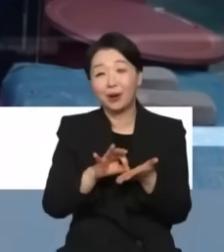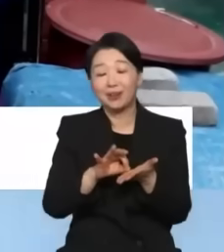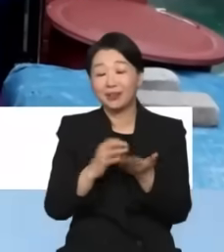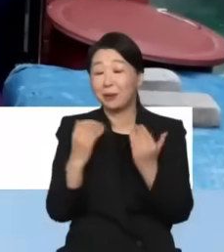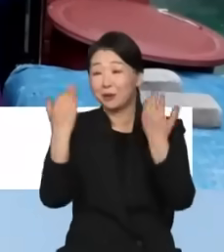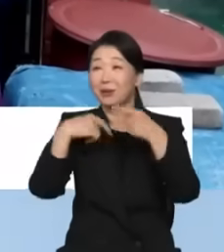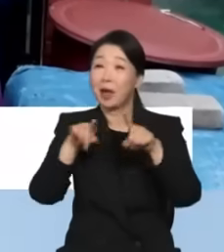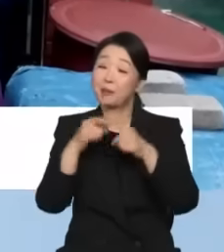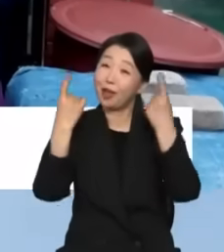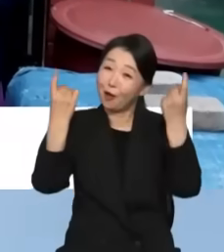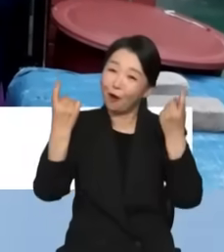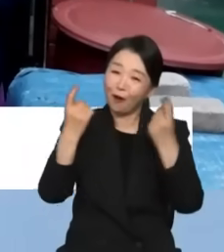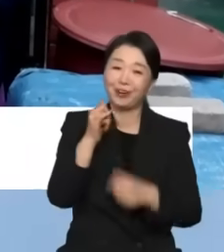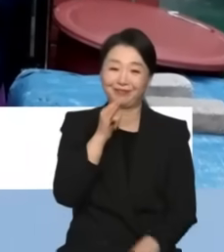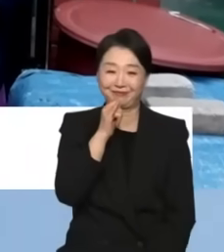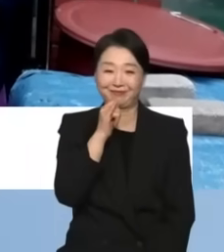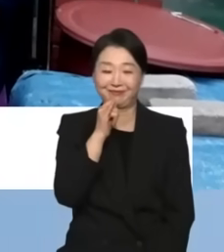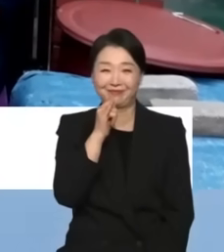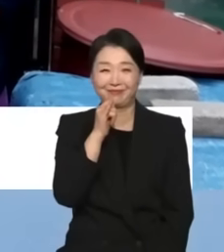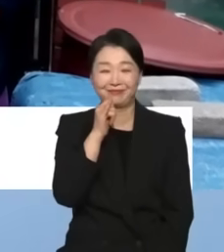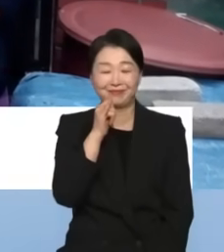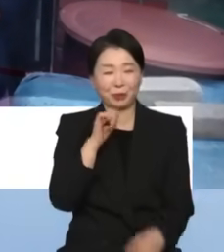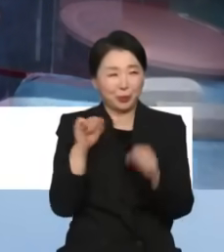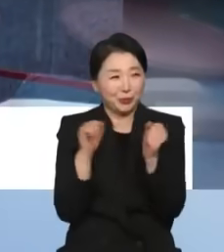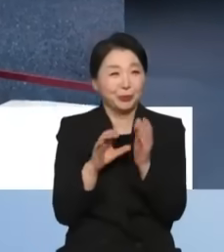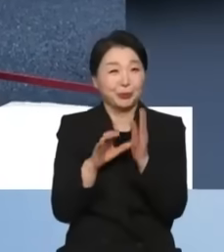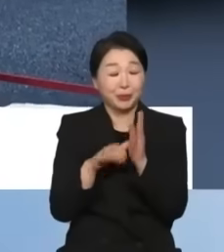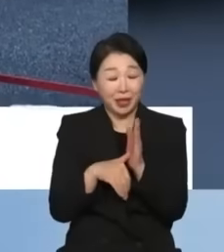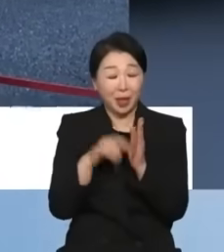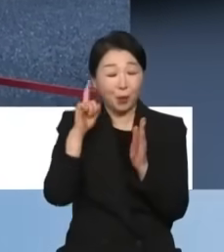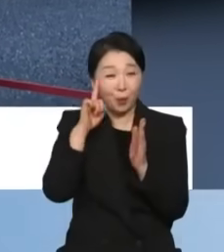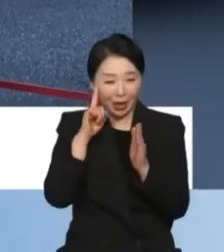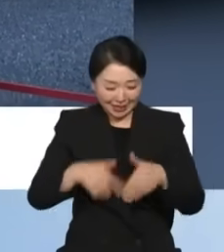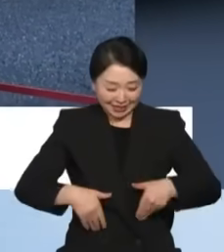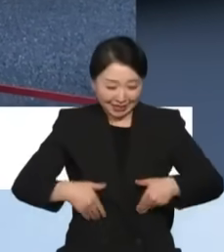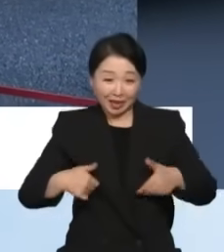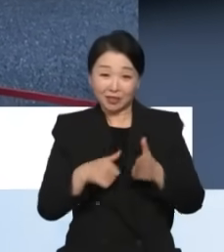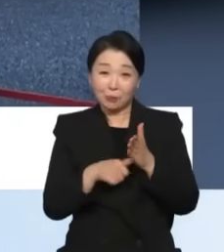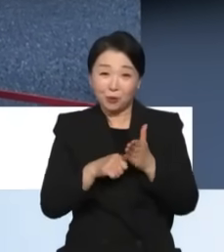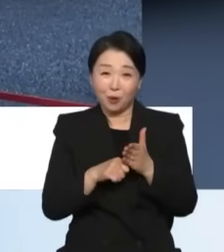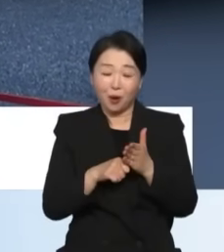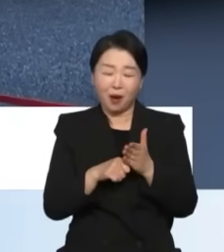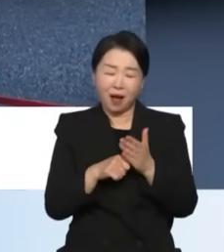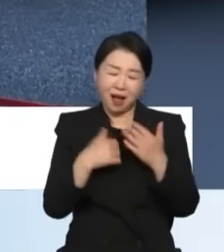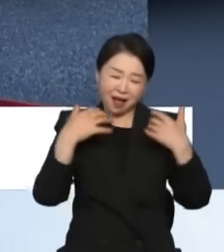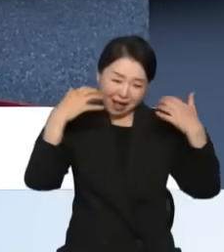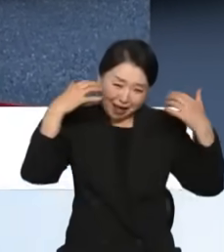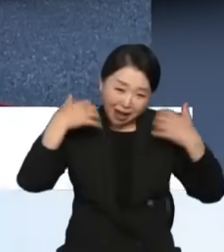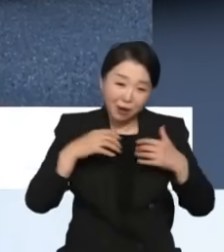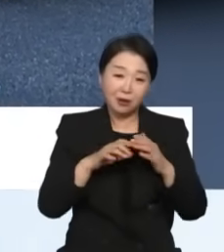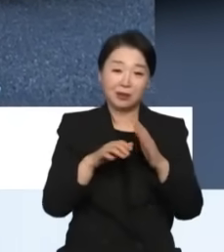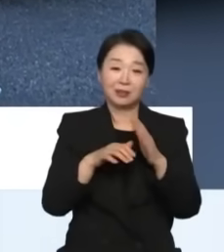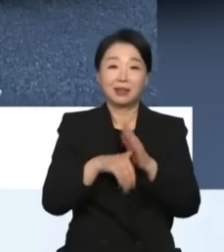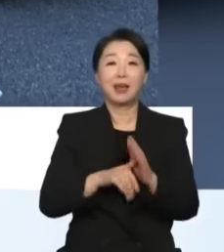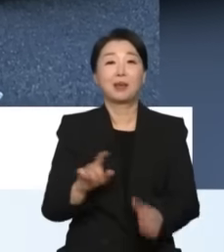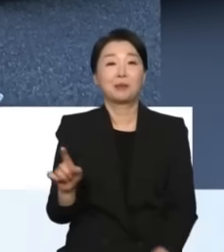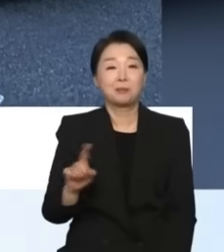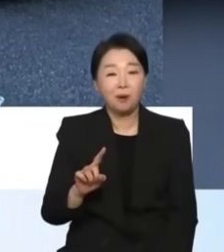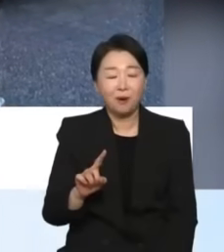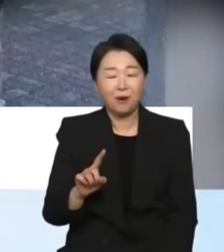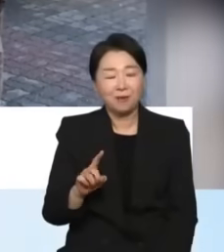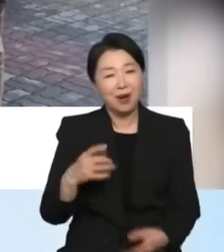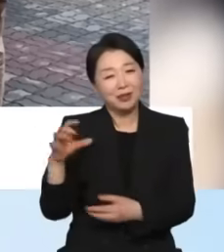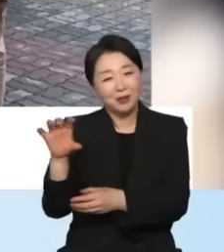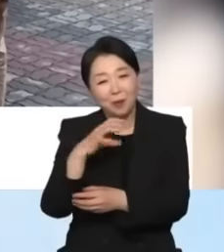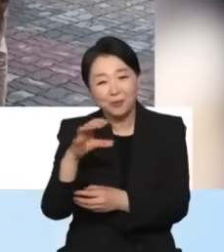청년들과 여행도 가고 또 이런 추운 날에는 이제 방한 용품이라든지 또 더운 날에는 이제 혹서기 안전 지원